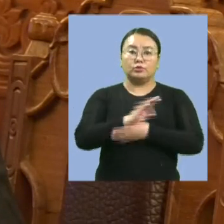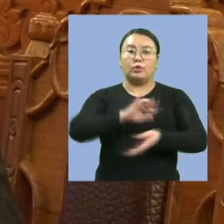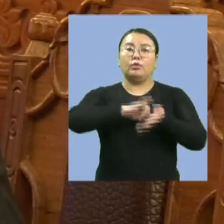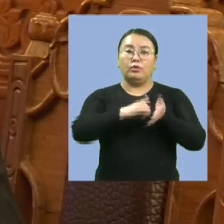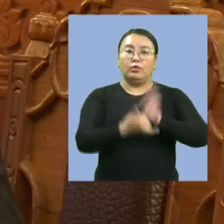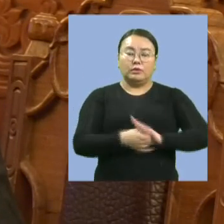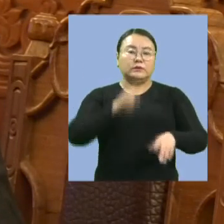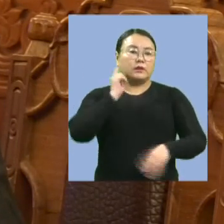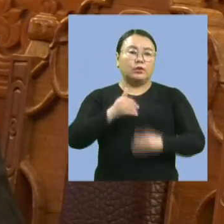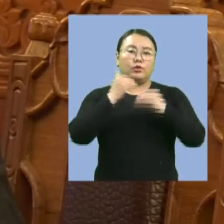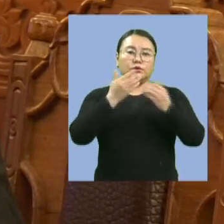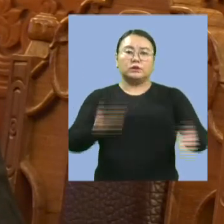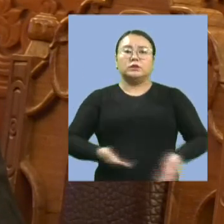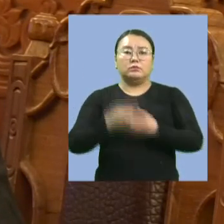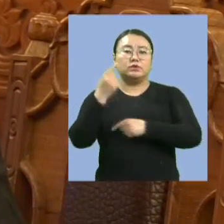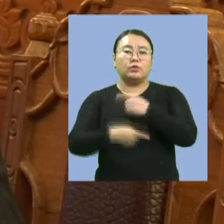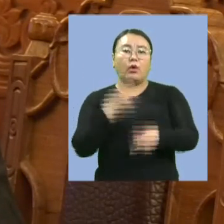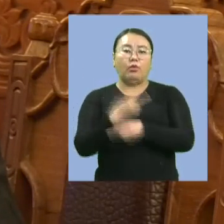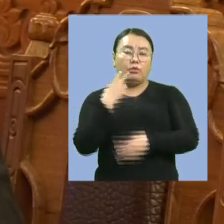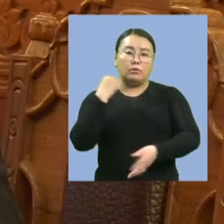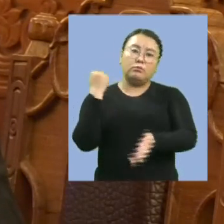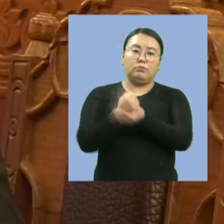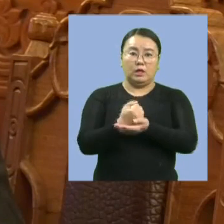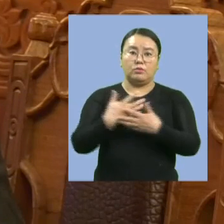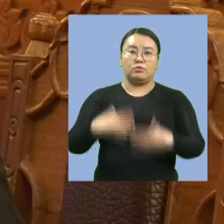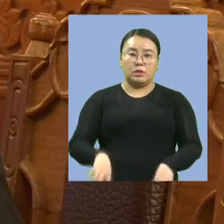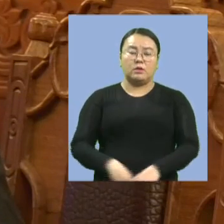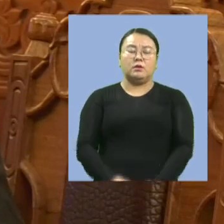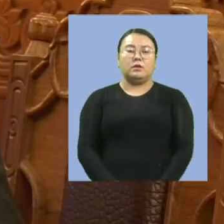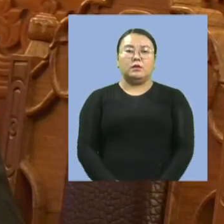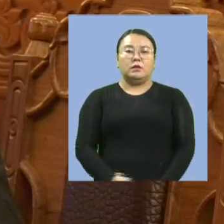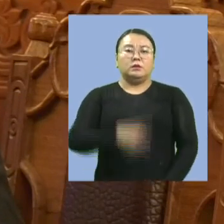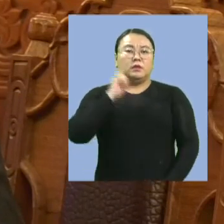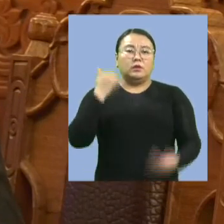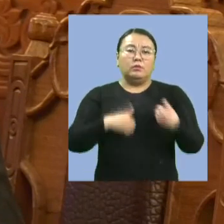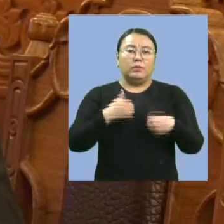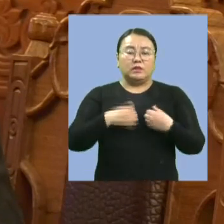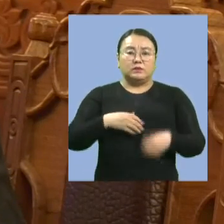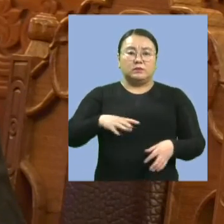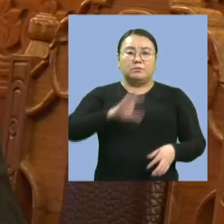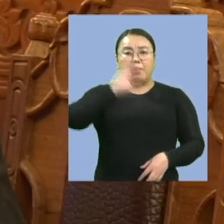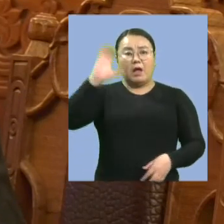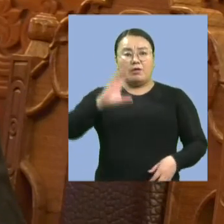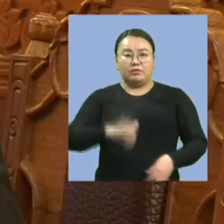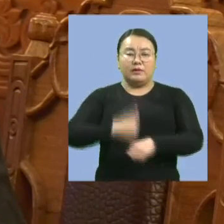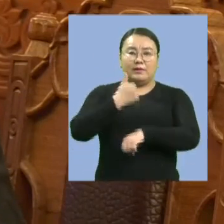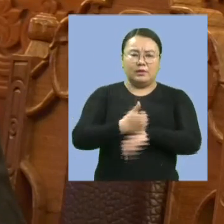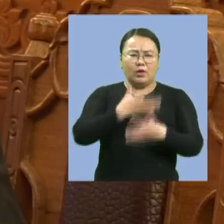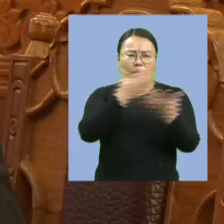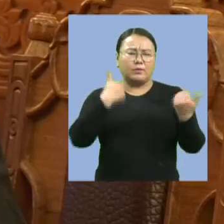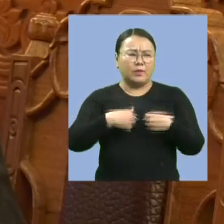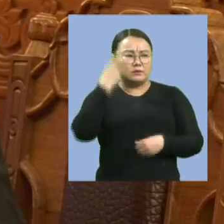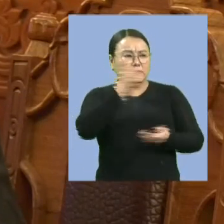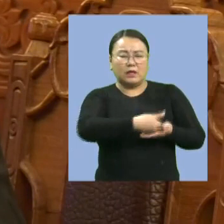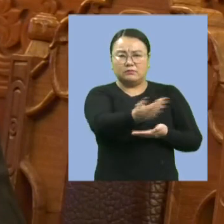залуучуудыгаа төлөөлж байгаа гэдэг утгаараа залуучдын хөгжлийг дэмжих тухай хуулийг ахалж батлуулсан. Тухайн үед залуу багш нарын холбооны тэргүүн олон